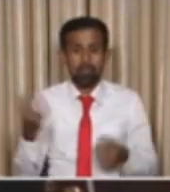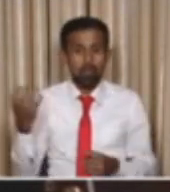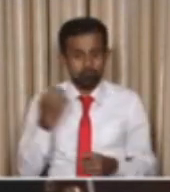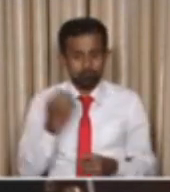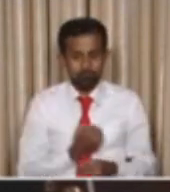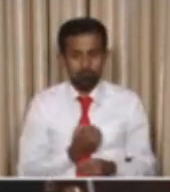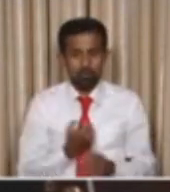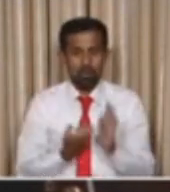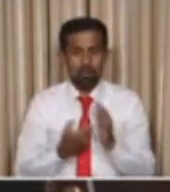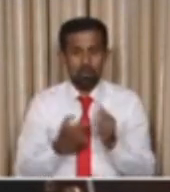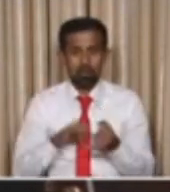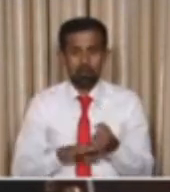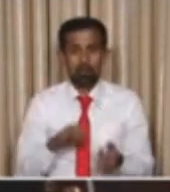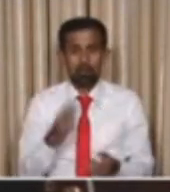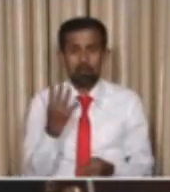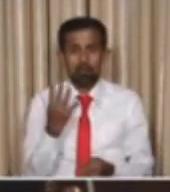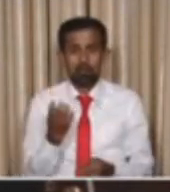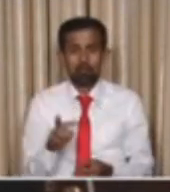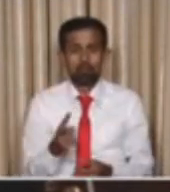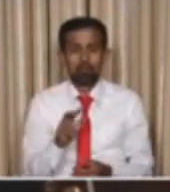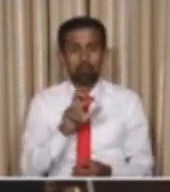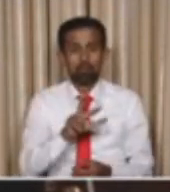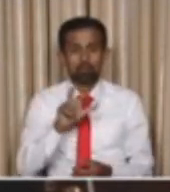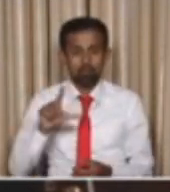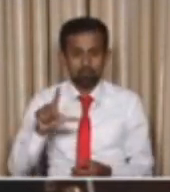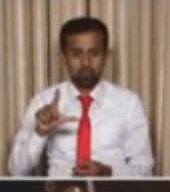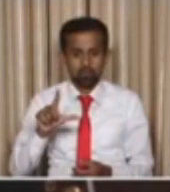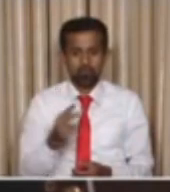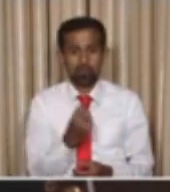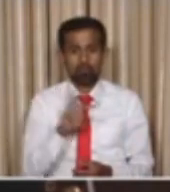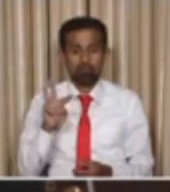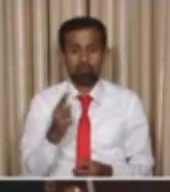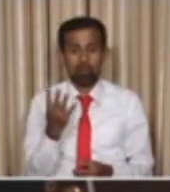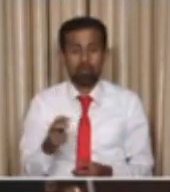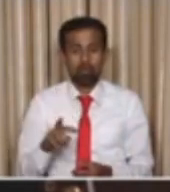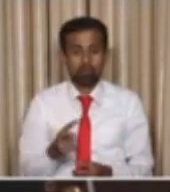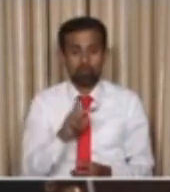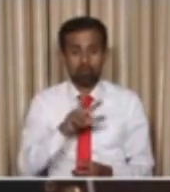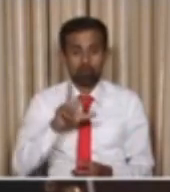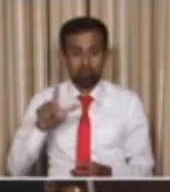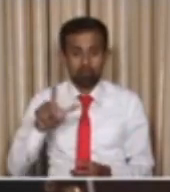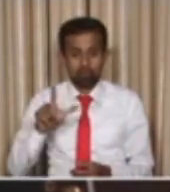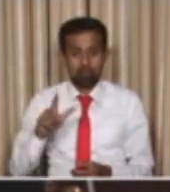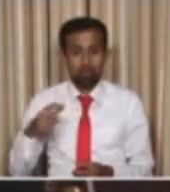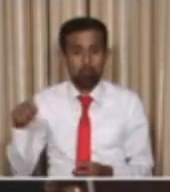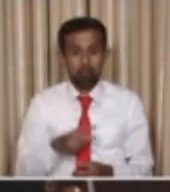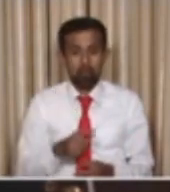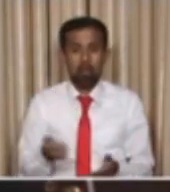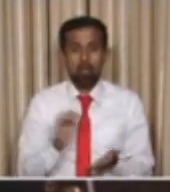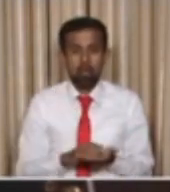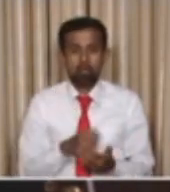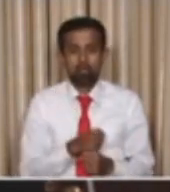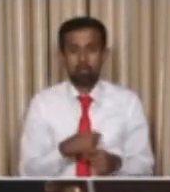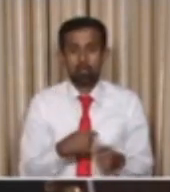gannawa rupiyal 4287kata මෙය 2023 දී රුපියල් 4287කට අරගෙන ආයේ